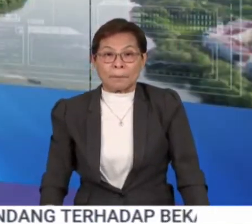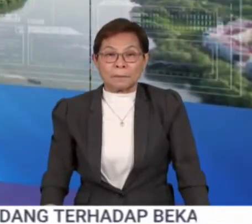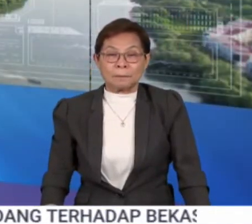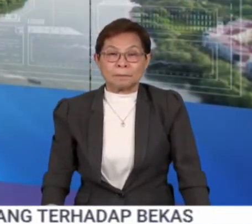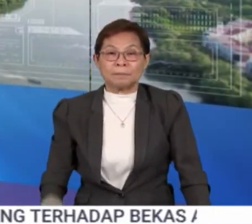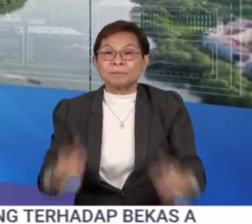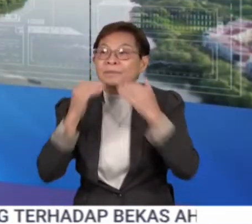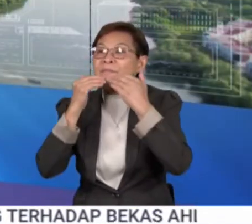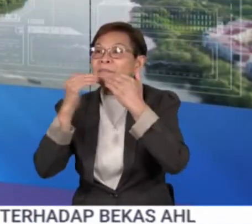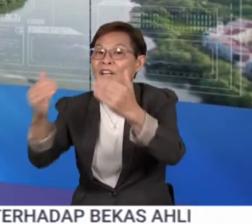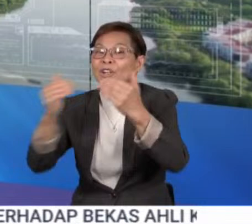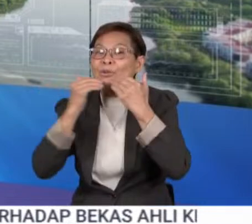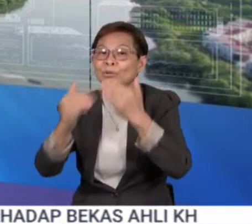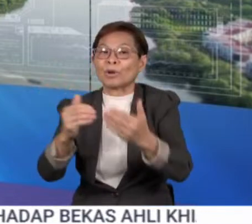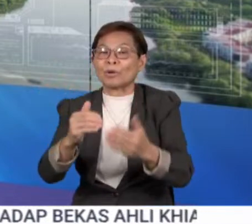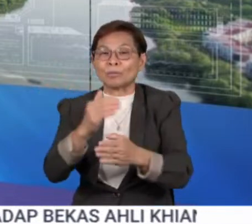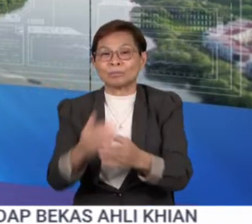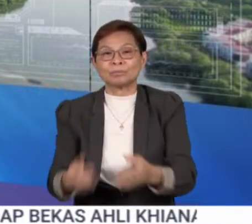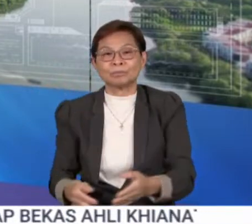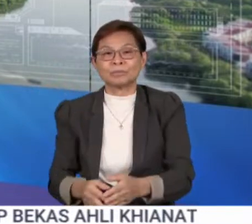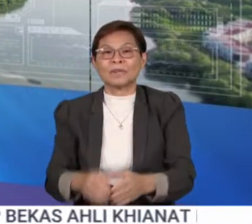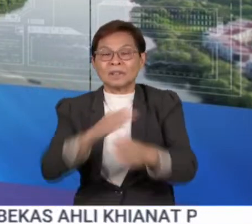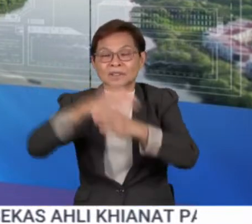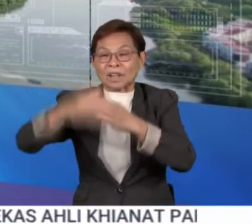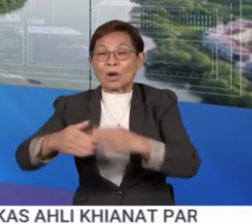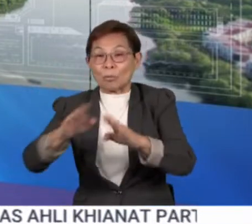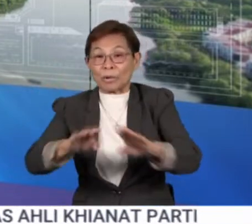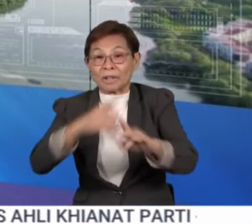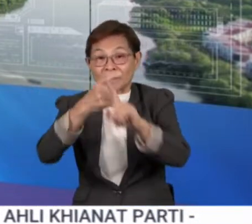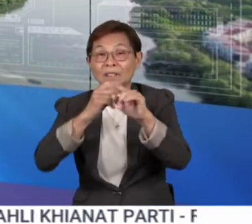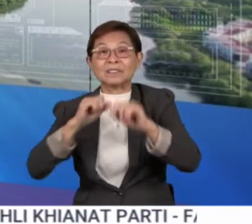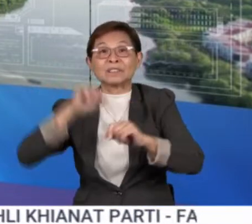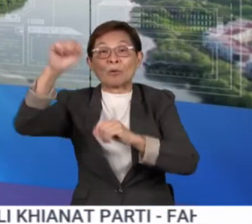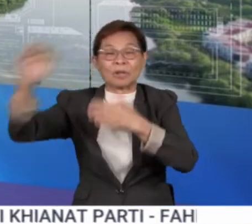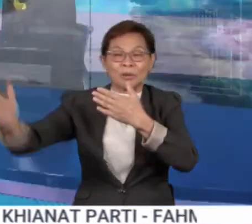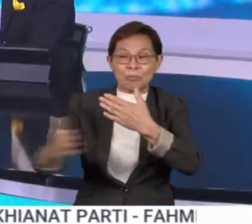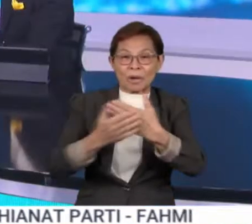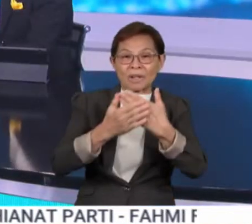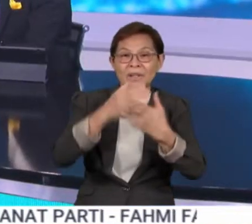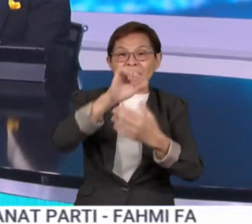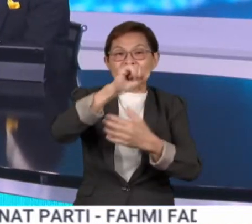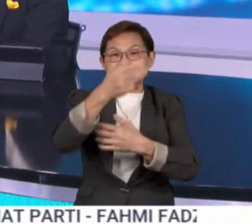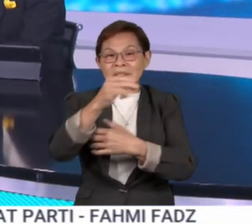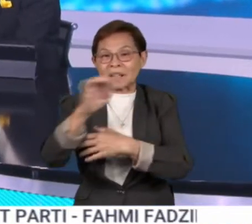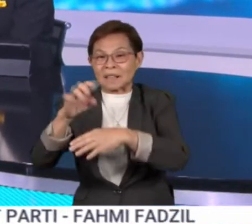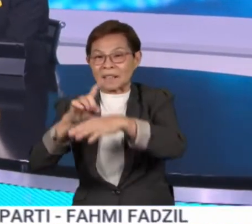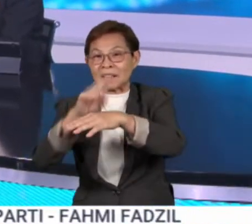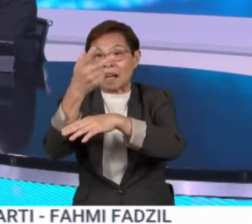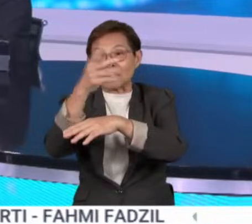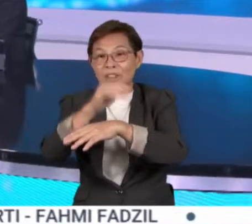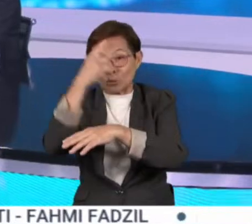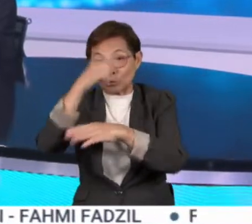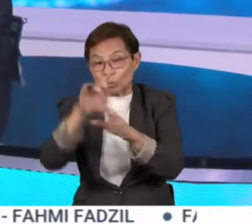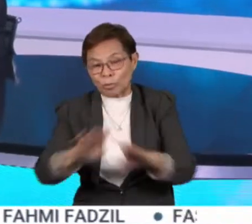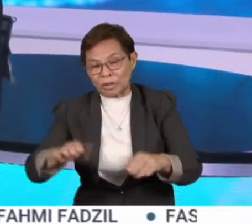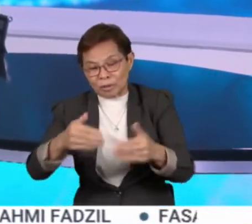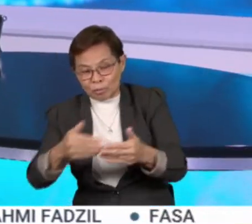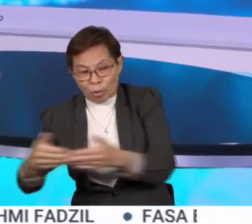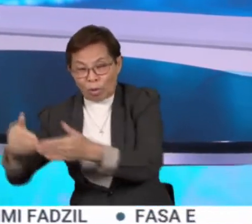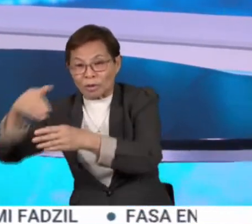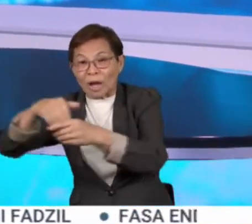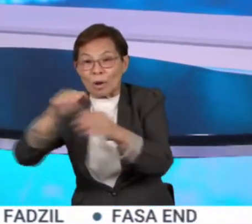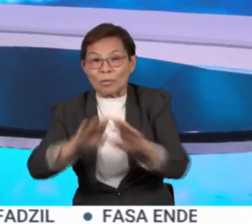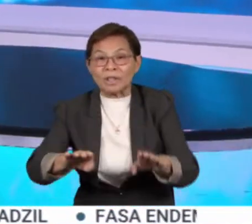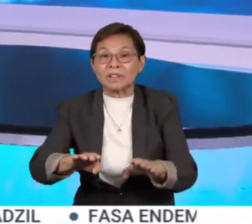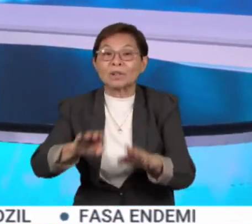Baik, terima kasih Mike untuk laporannya. Sekian perkembangan berita dari Sabah untuk petang ini. Kita kembali bersama dengan Sahih di Angkasa Puri untuk berita selanjutnya dalam berita